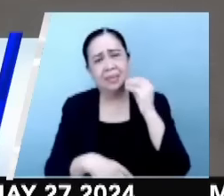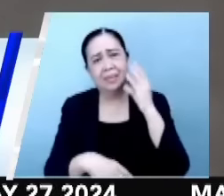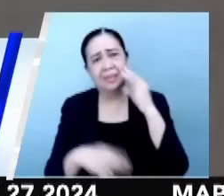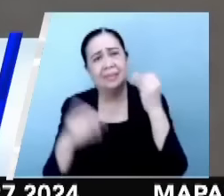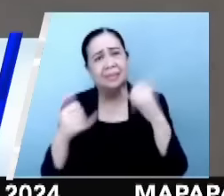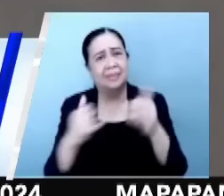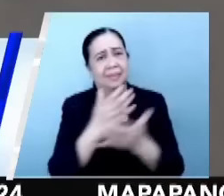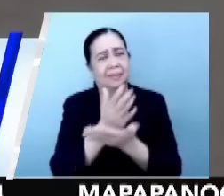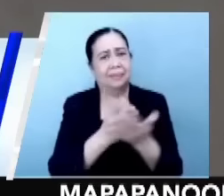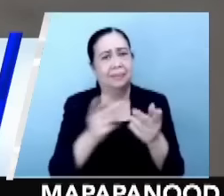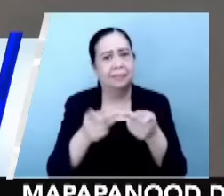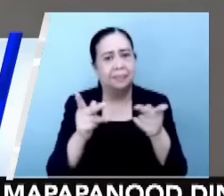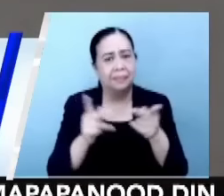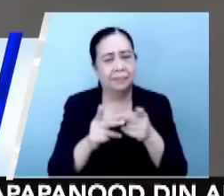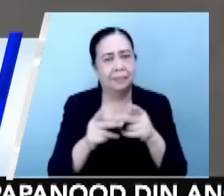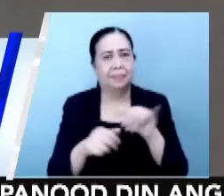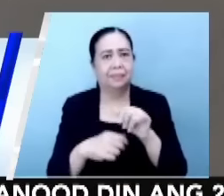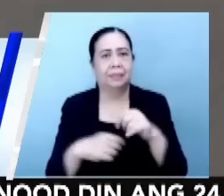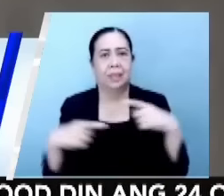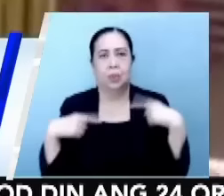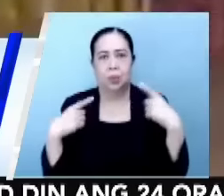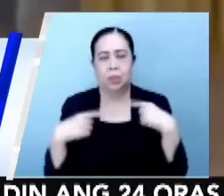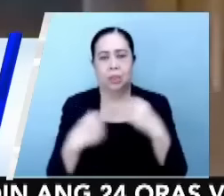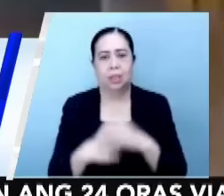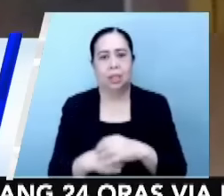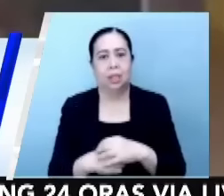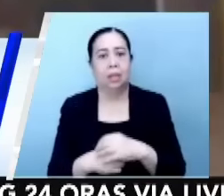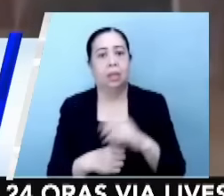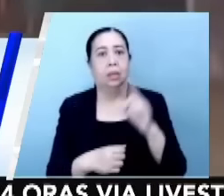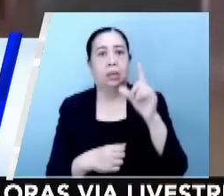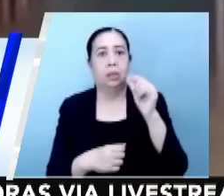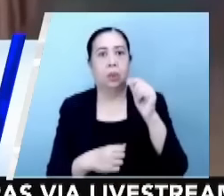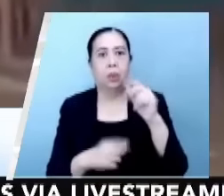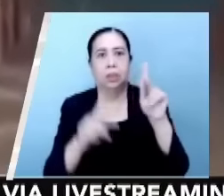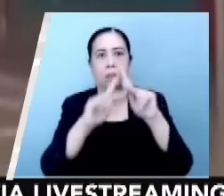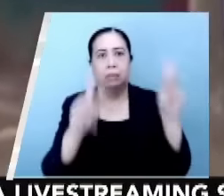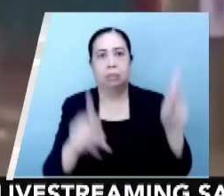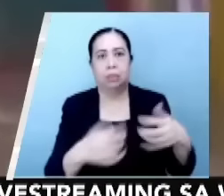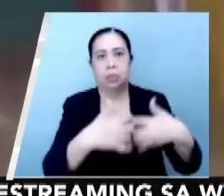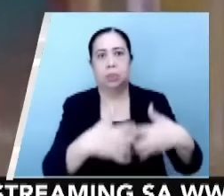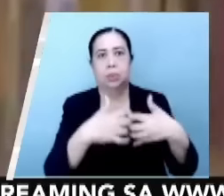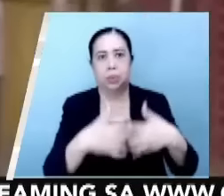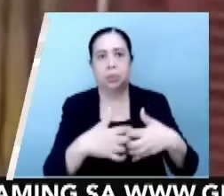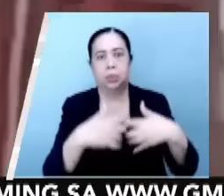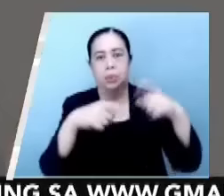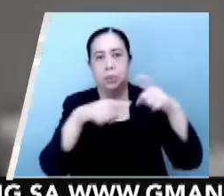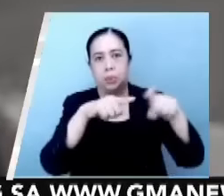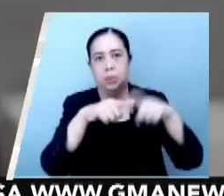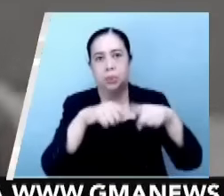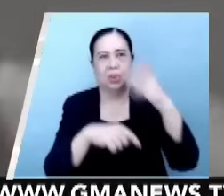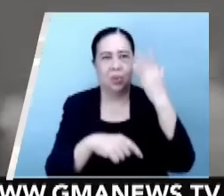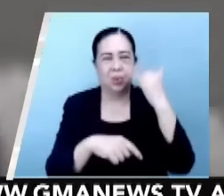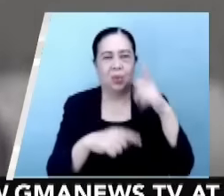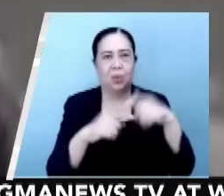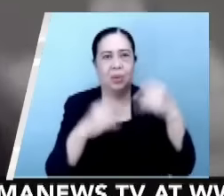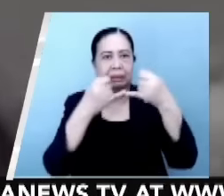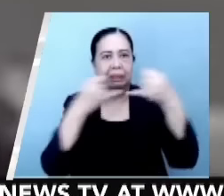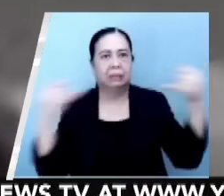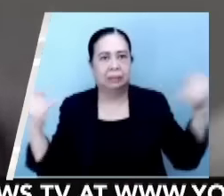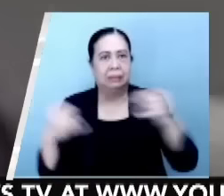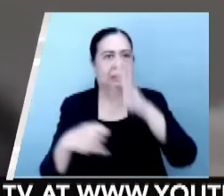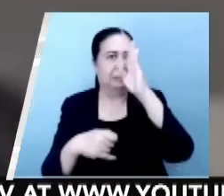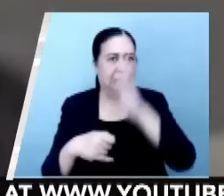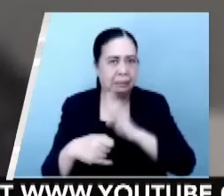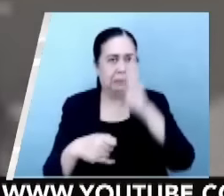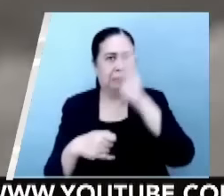tulad sa bahagi ng Laguna. 20 power plants ang apektado ng bagyong Aghon. Karamihan dahil sa mga linya ng kuryenteng napinsala ng malakas na hangin